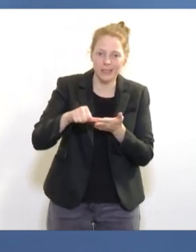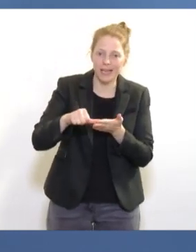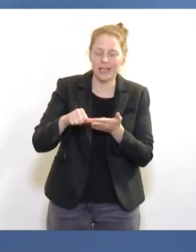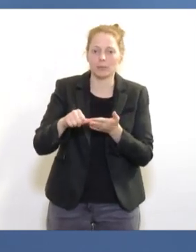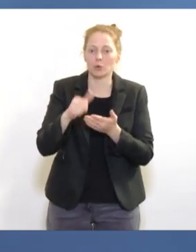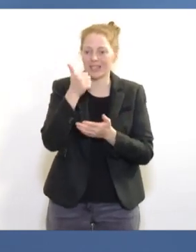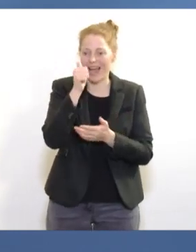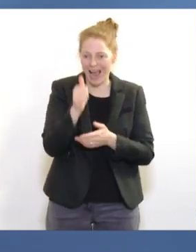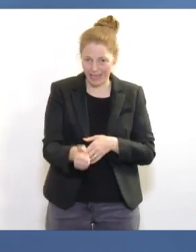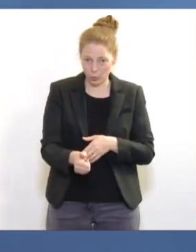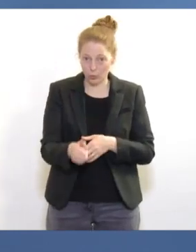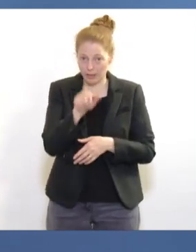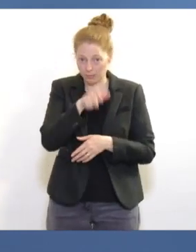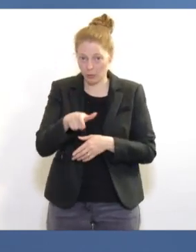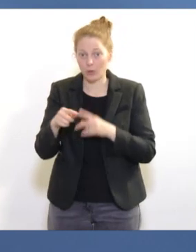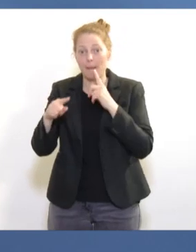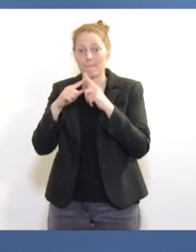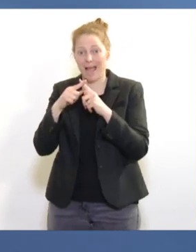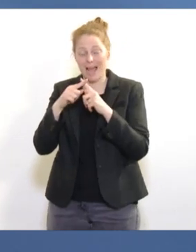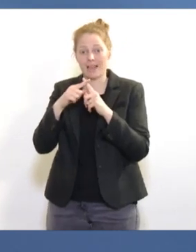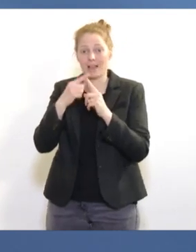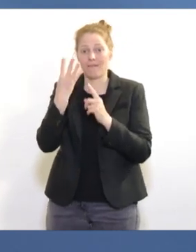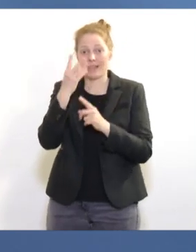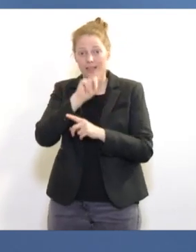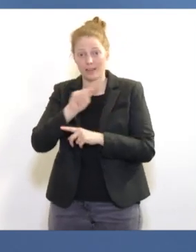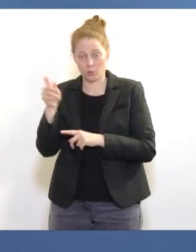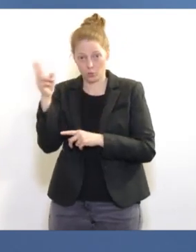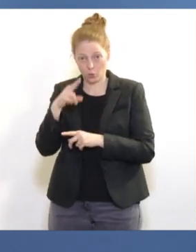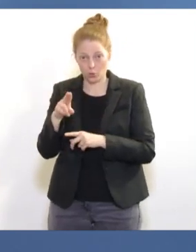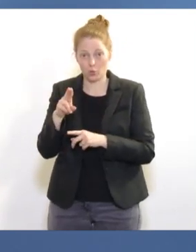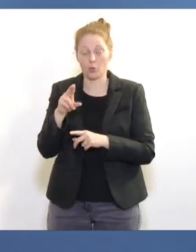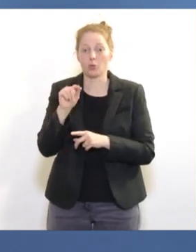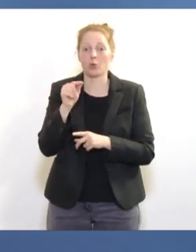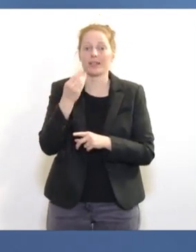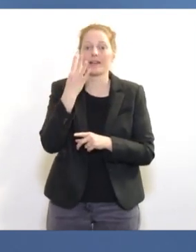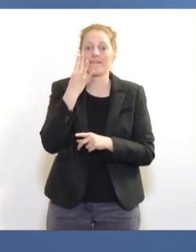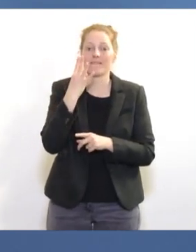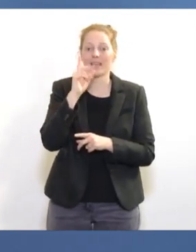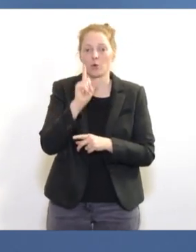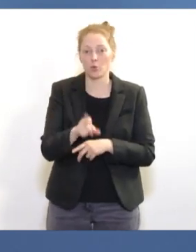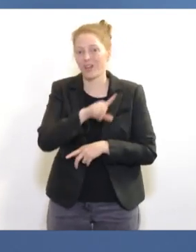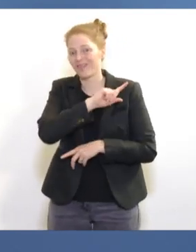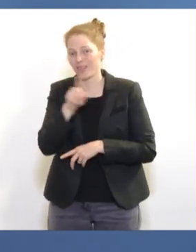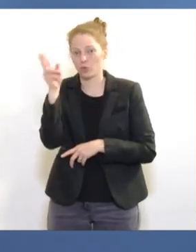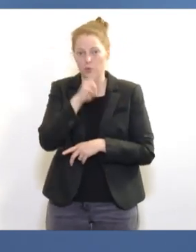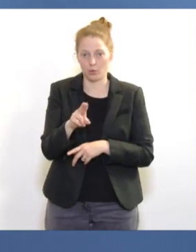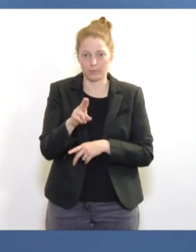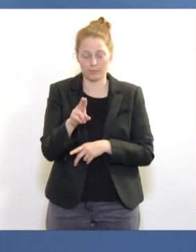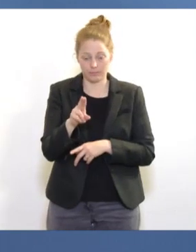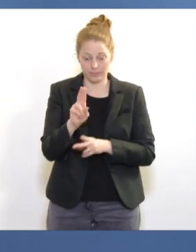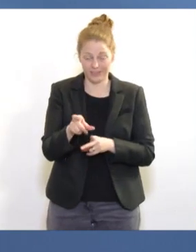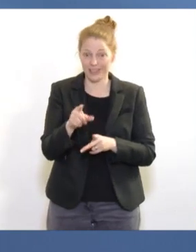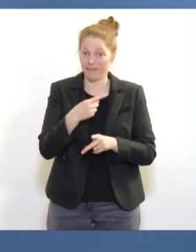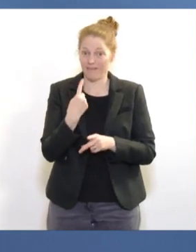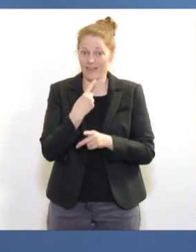100 Leute mal 4.000 Euro sind 400.000 Euro. Davon gehen 80%, in